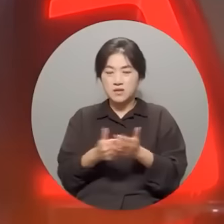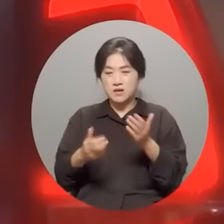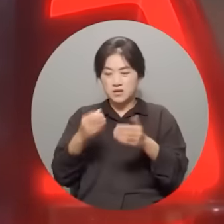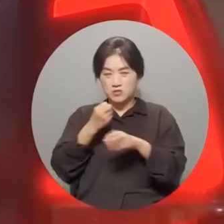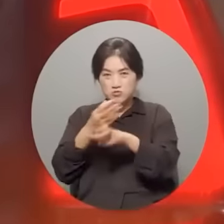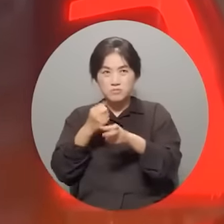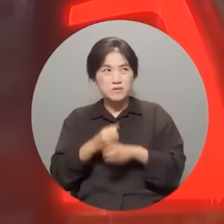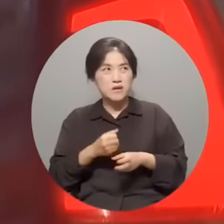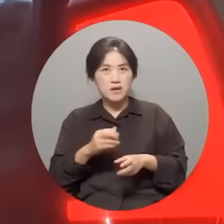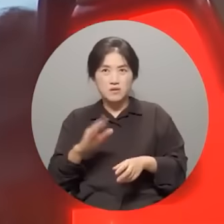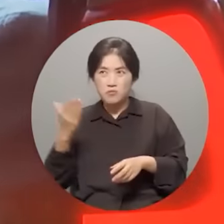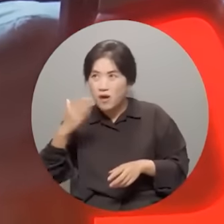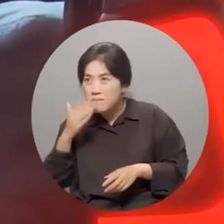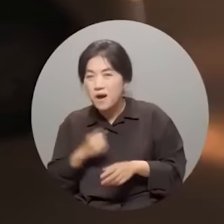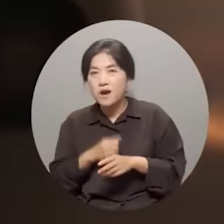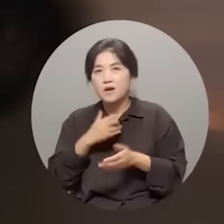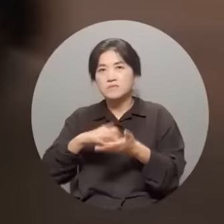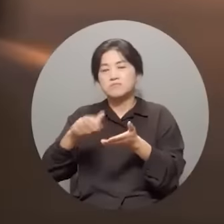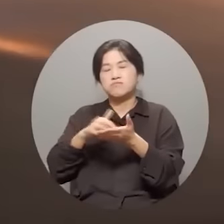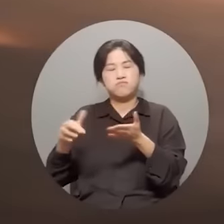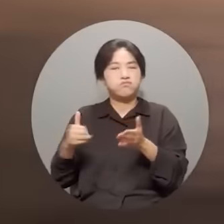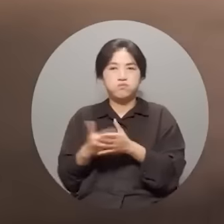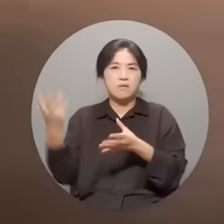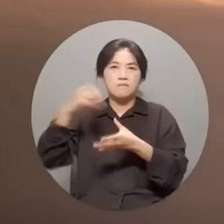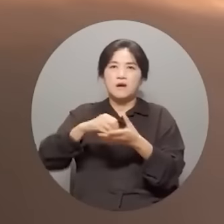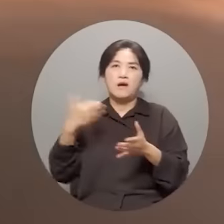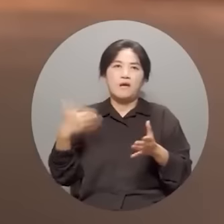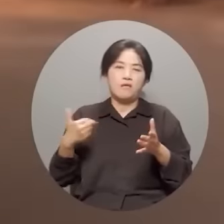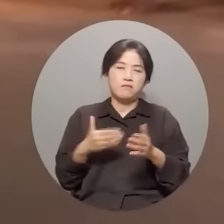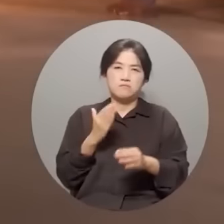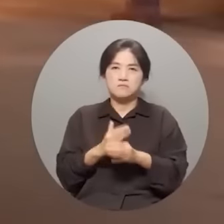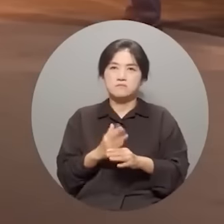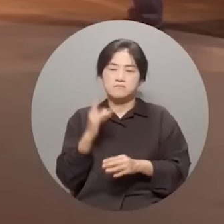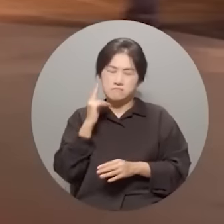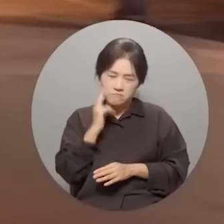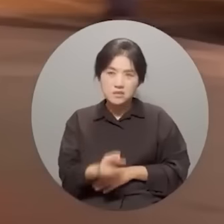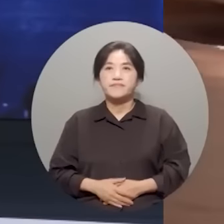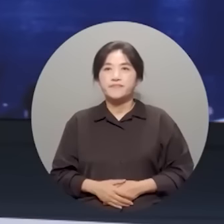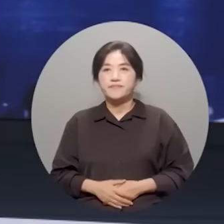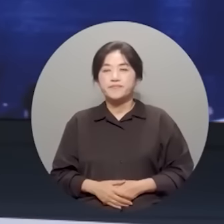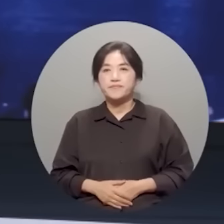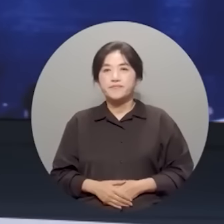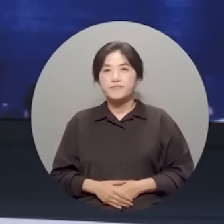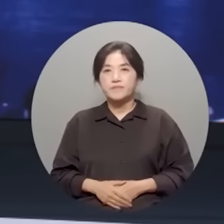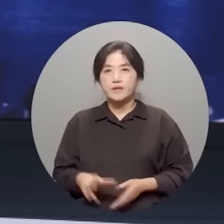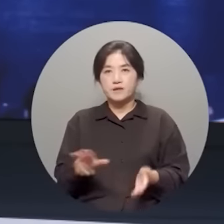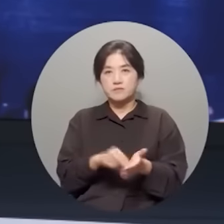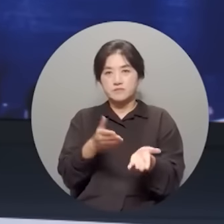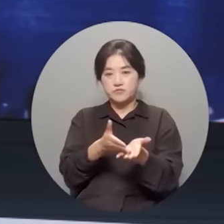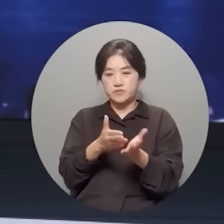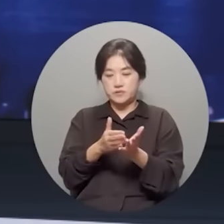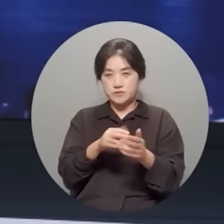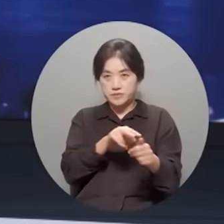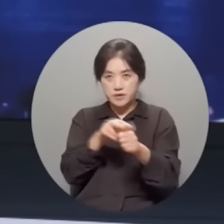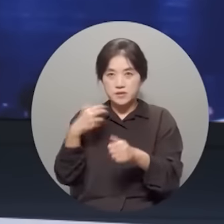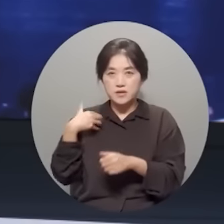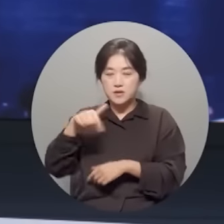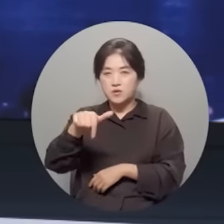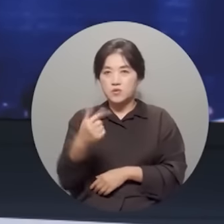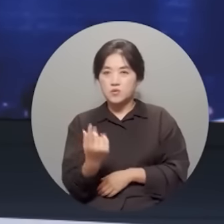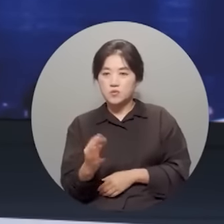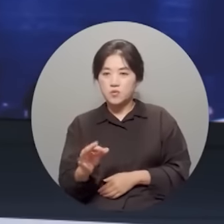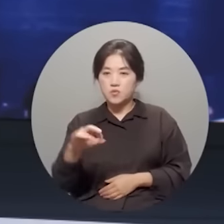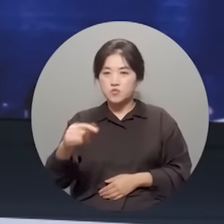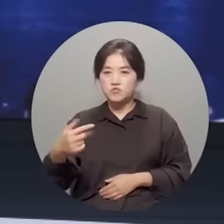구급대원들의이는 집조 불가능합니다 MBC 뉴스 유상입니다 취재하는 공윤선 기자와 좀 더